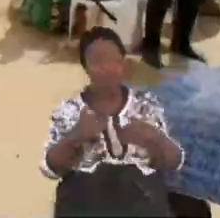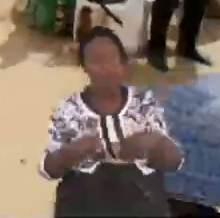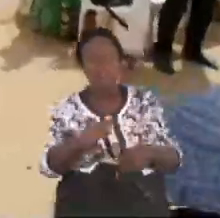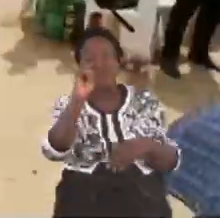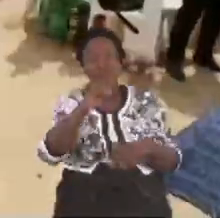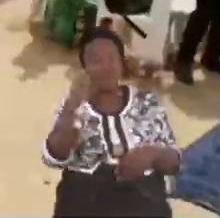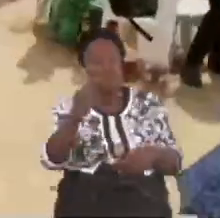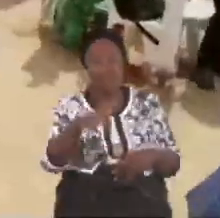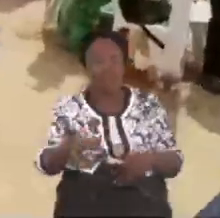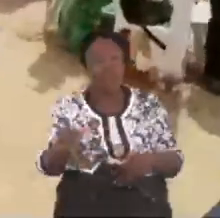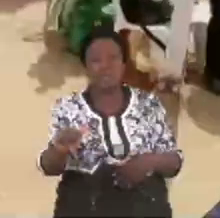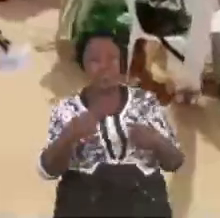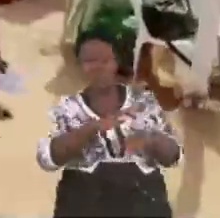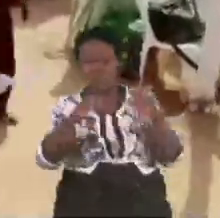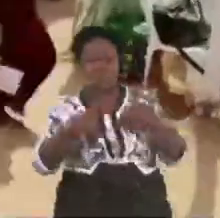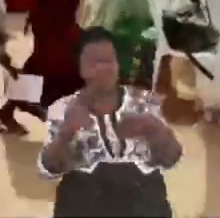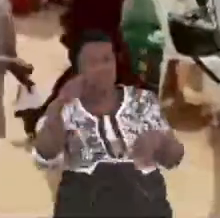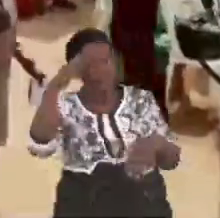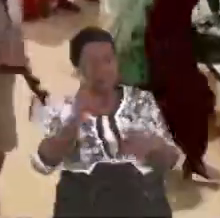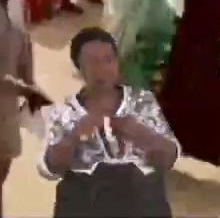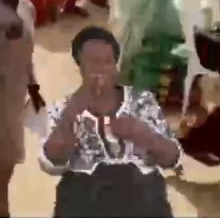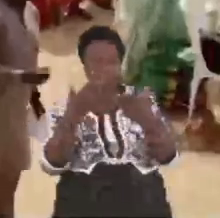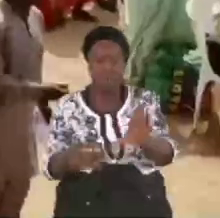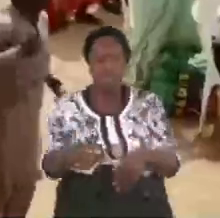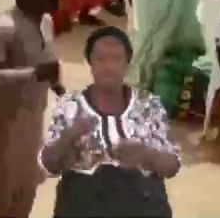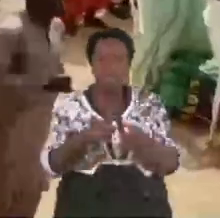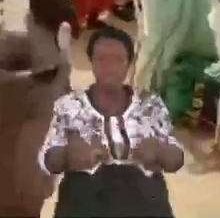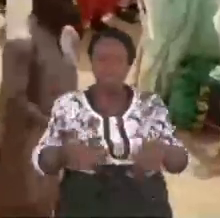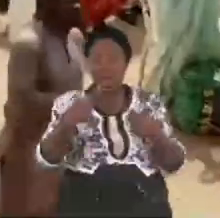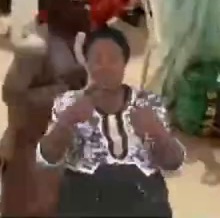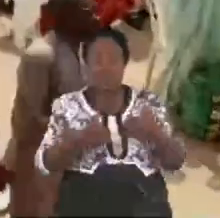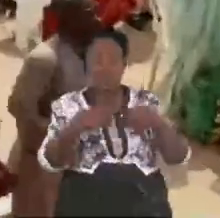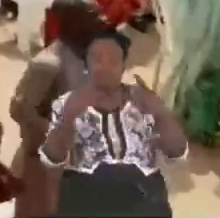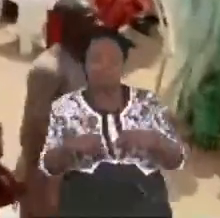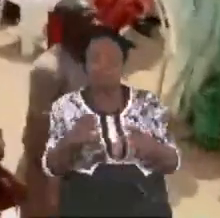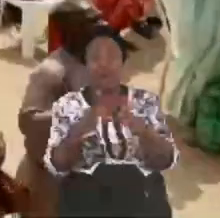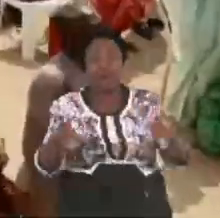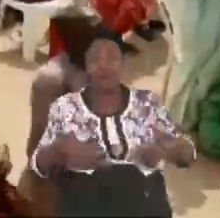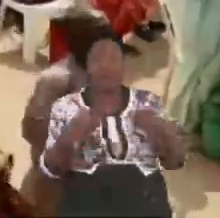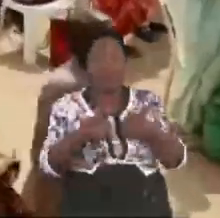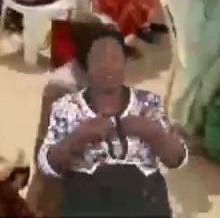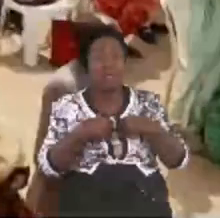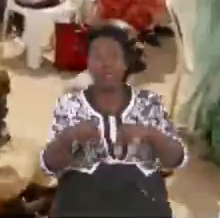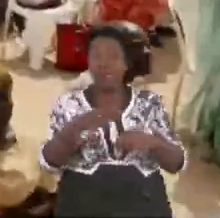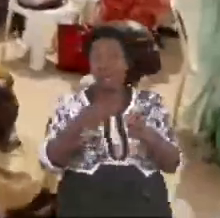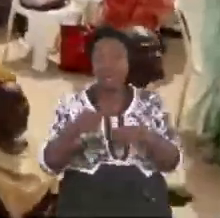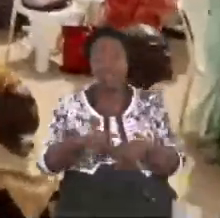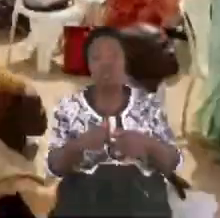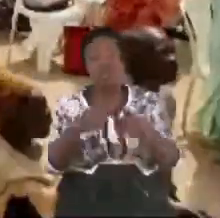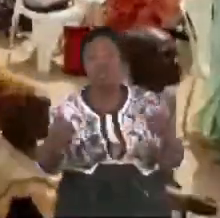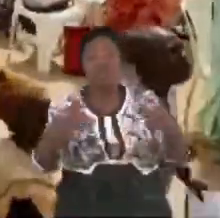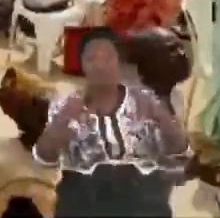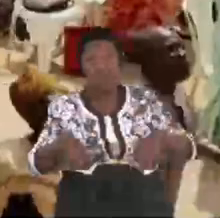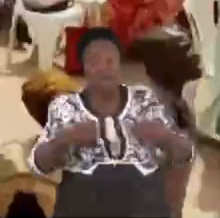vie éternelle. Tu n'as aucune raison de périr. La vie est venue. La vie abondante est venue. Et la